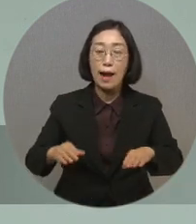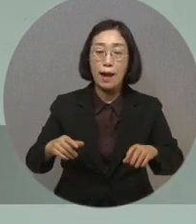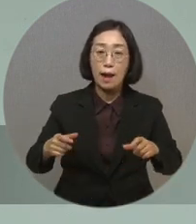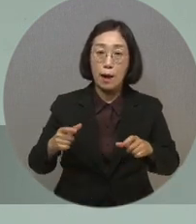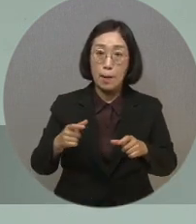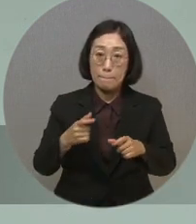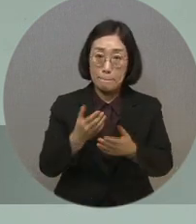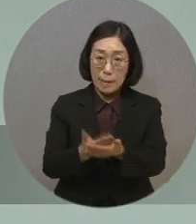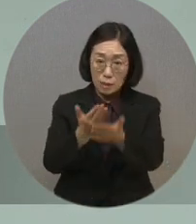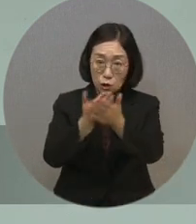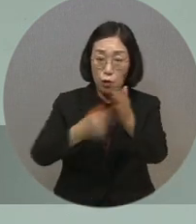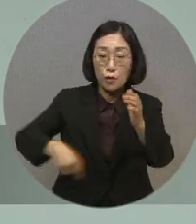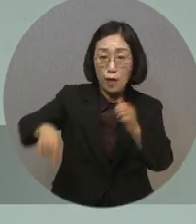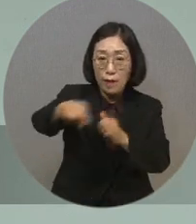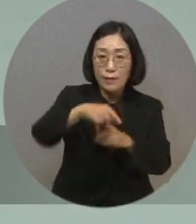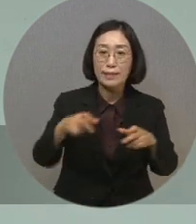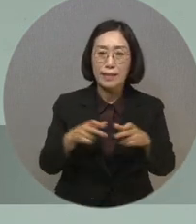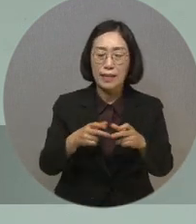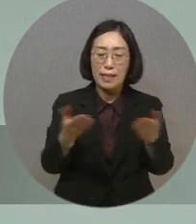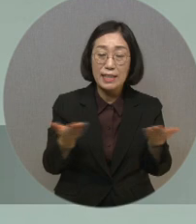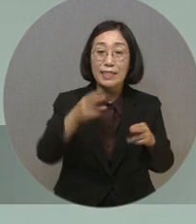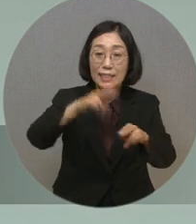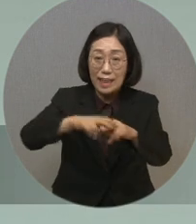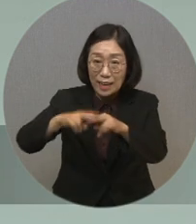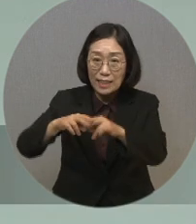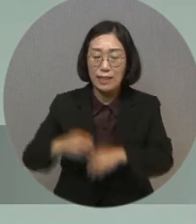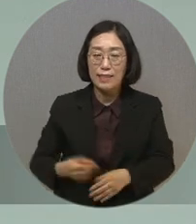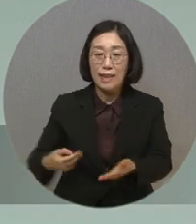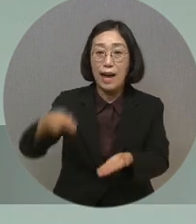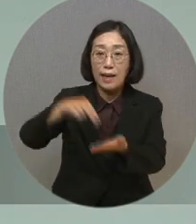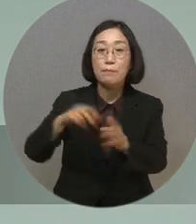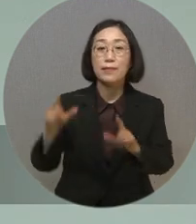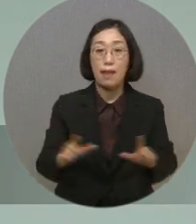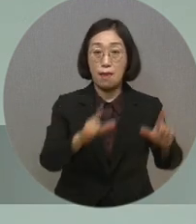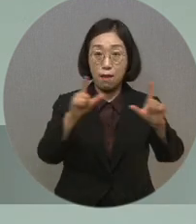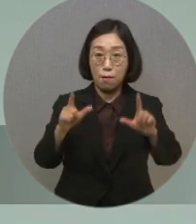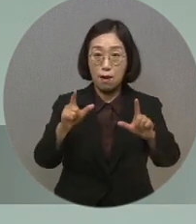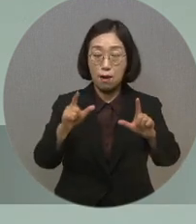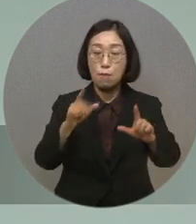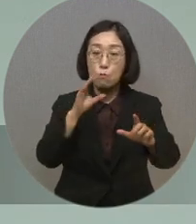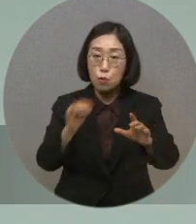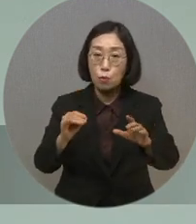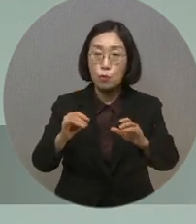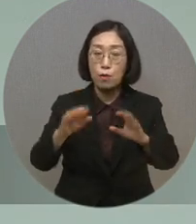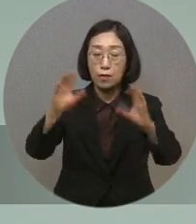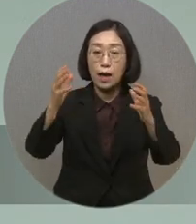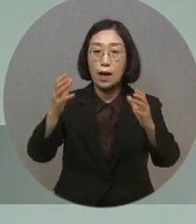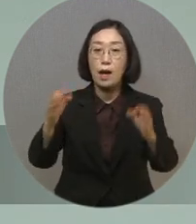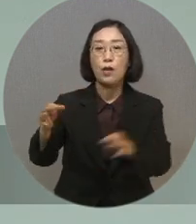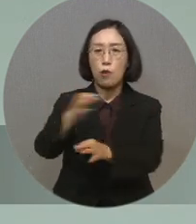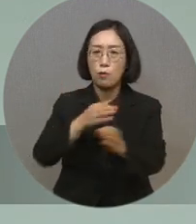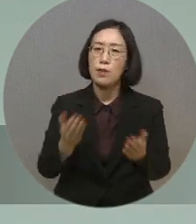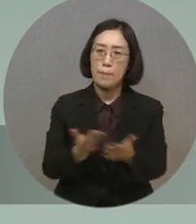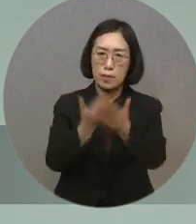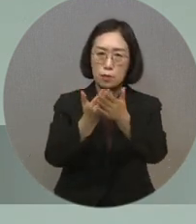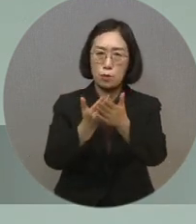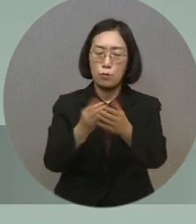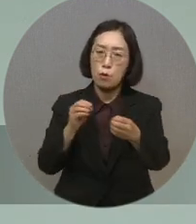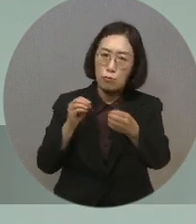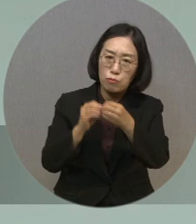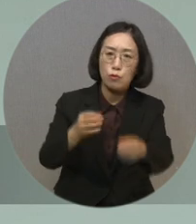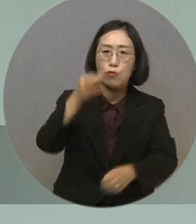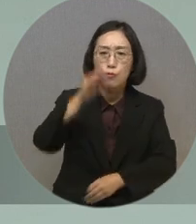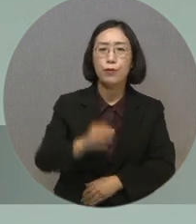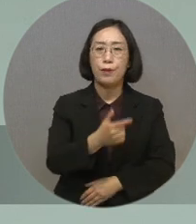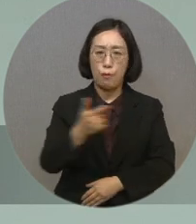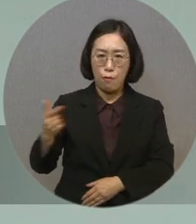그런 전체 장애인의 일자리, 그러니까 자립생활은 물론이고 국가 경제성장에도 분명히 저는 이바지한다고